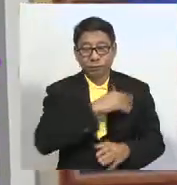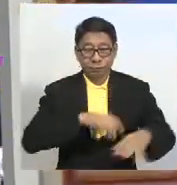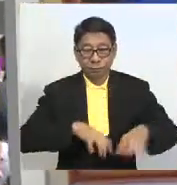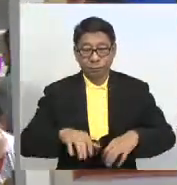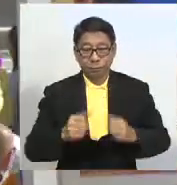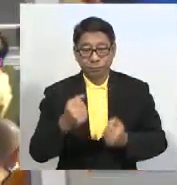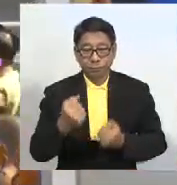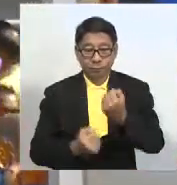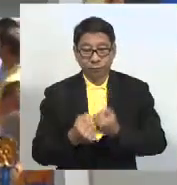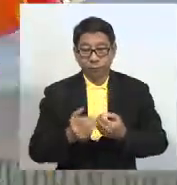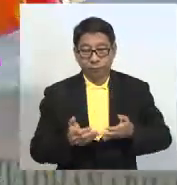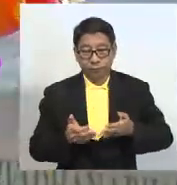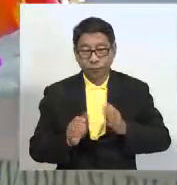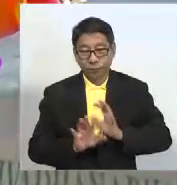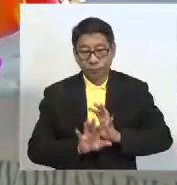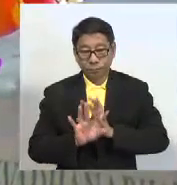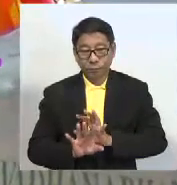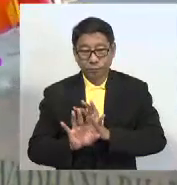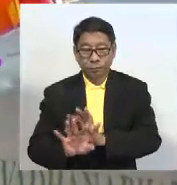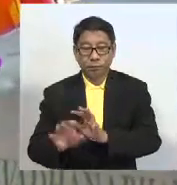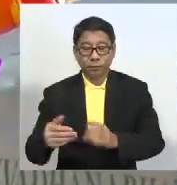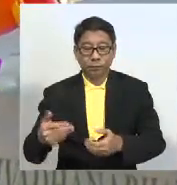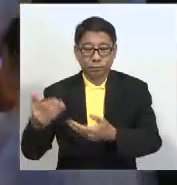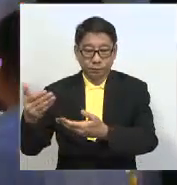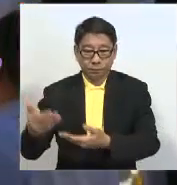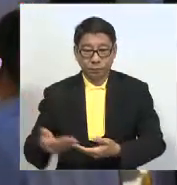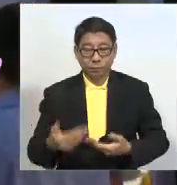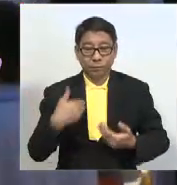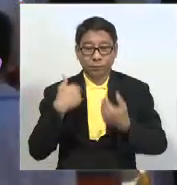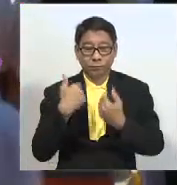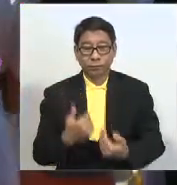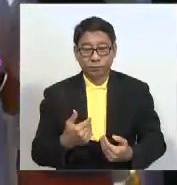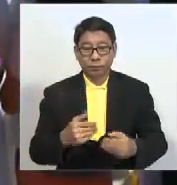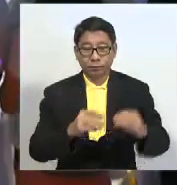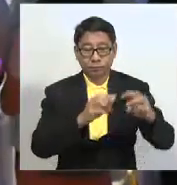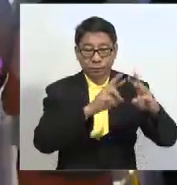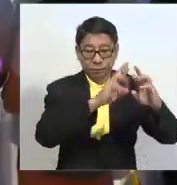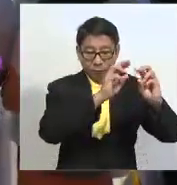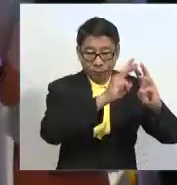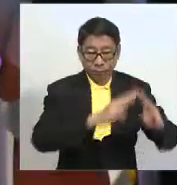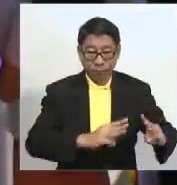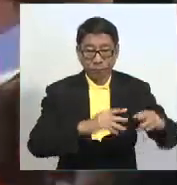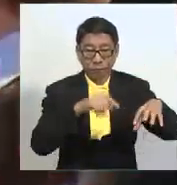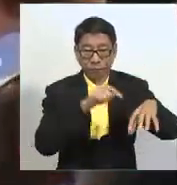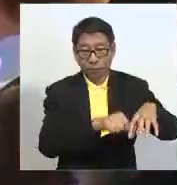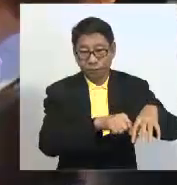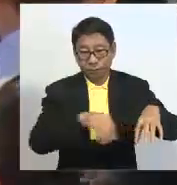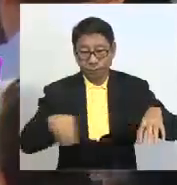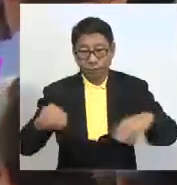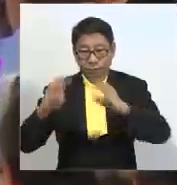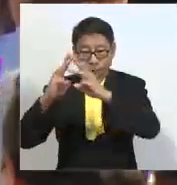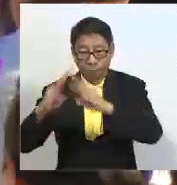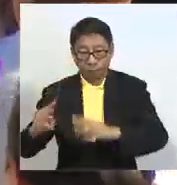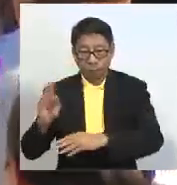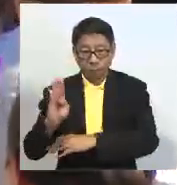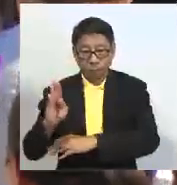รถบุพชาติอัญเชิญพระบรมเกศาธาตุเคลื่อนจากบริเวณลานพระพลามหาเจษฎาบดินทร์ไปยังวัดบวรนิ